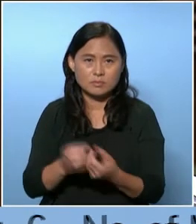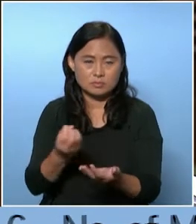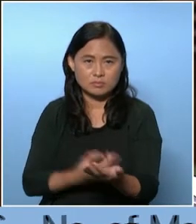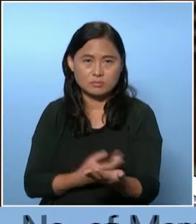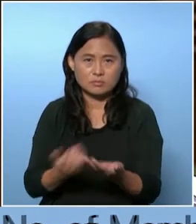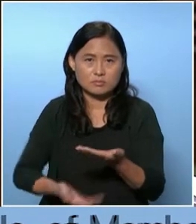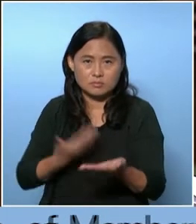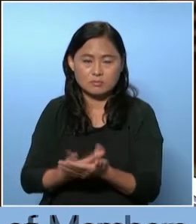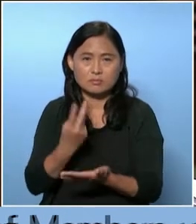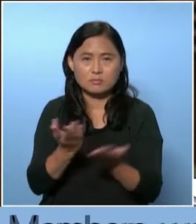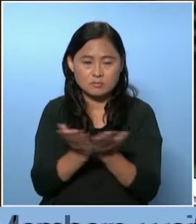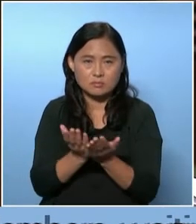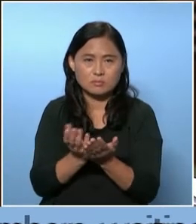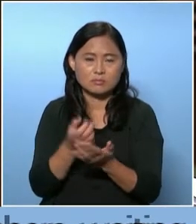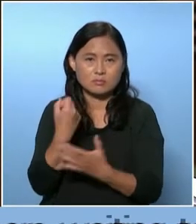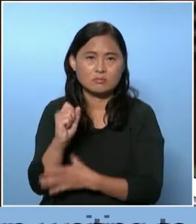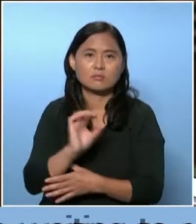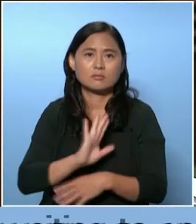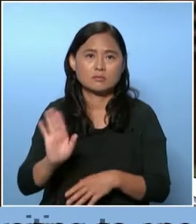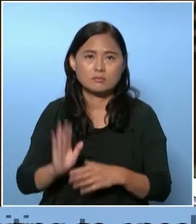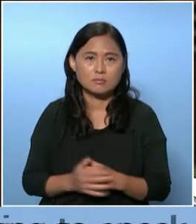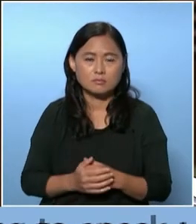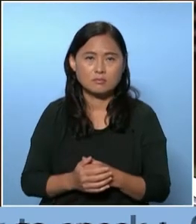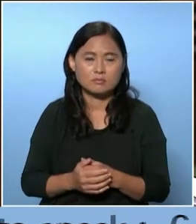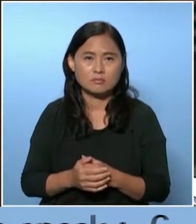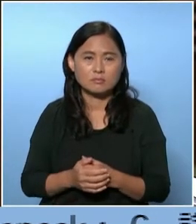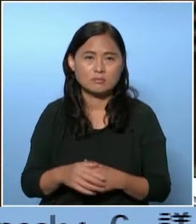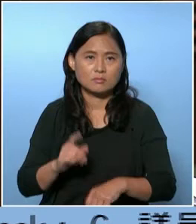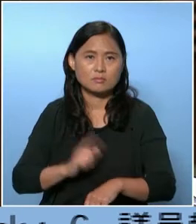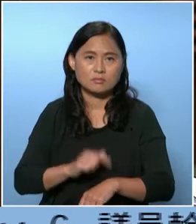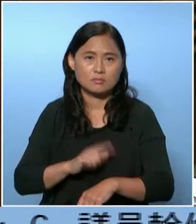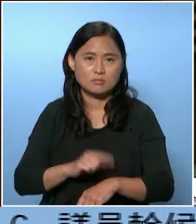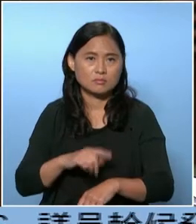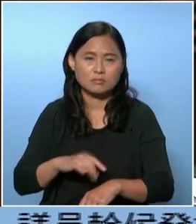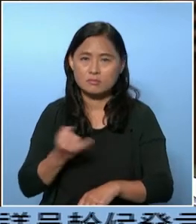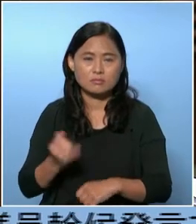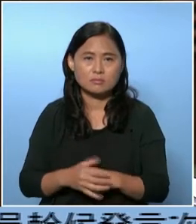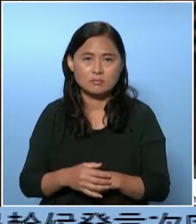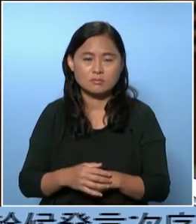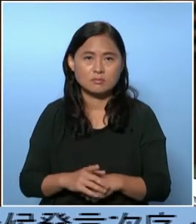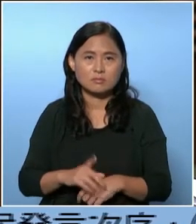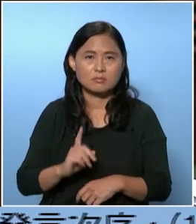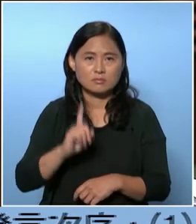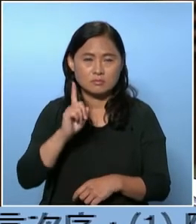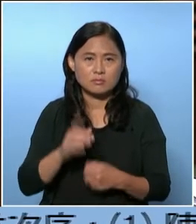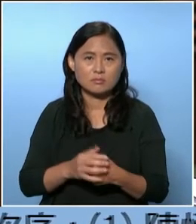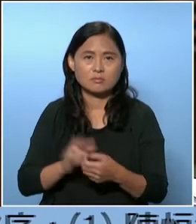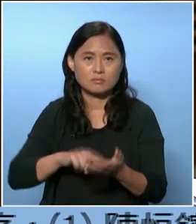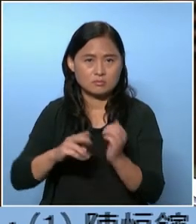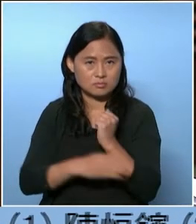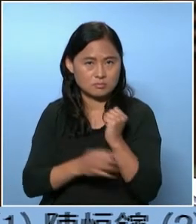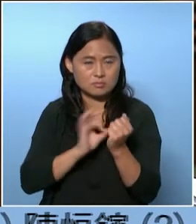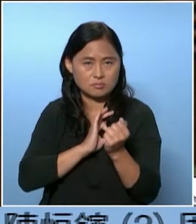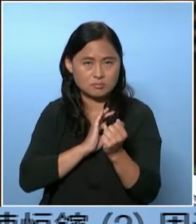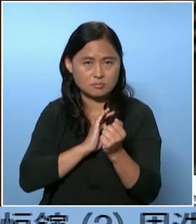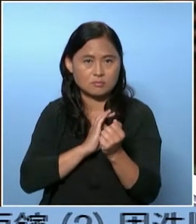條例草案的二讀辯論。然而，由於時間不足，本會未能夠在上個立法會年度